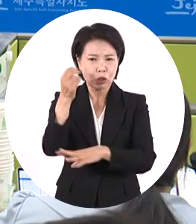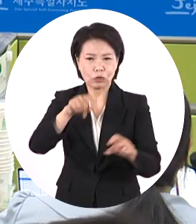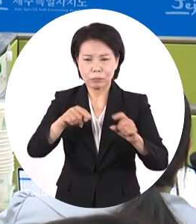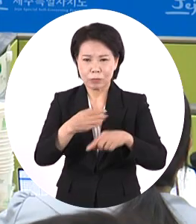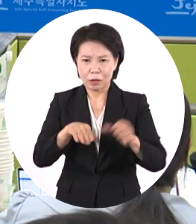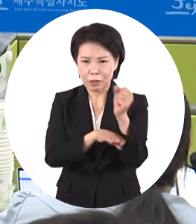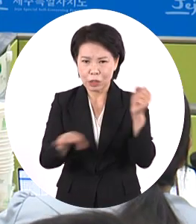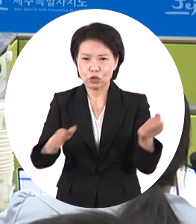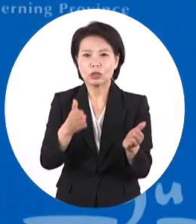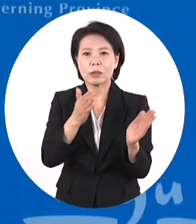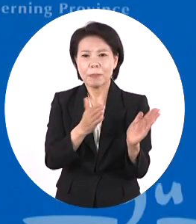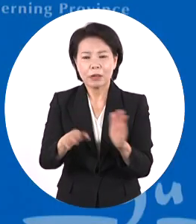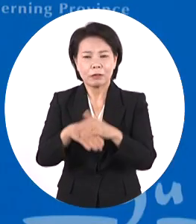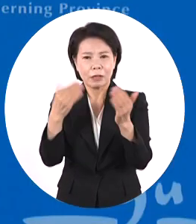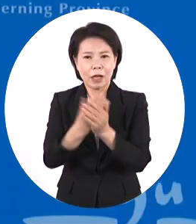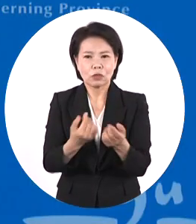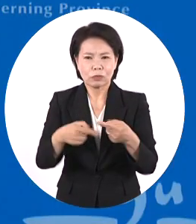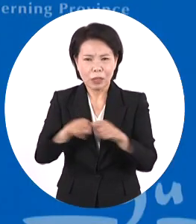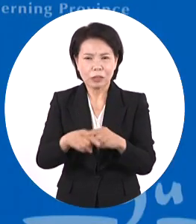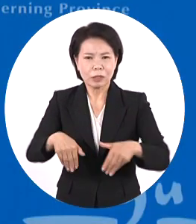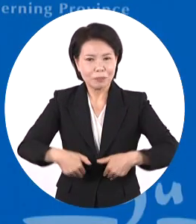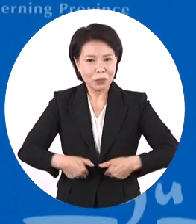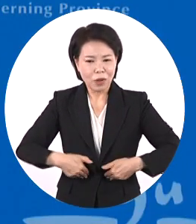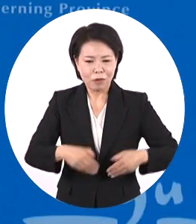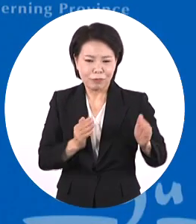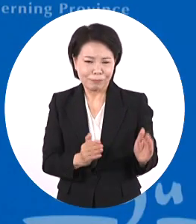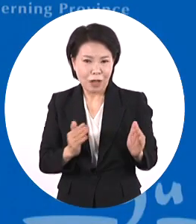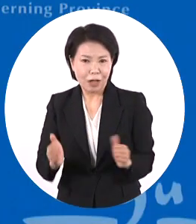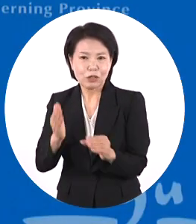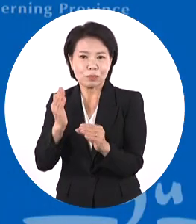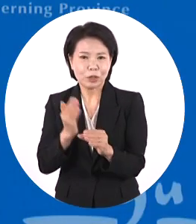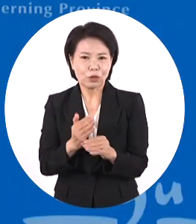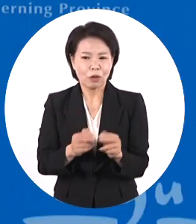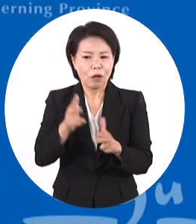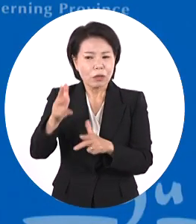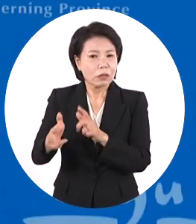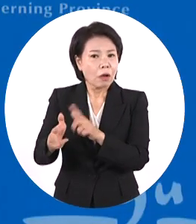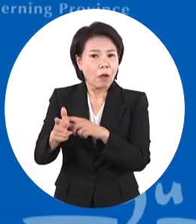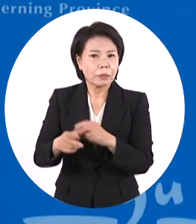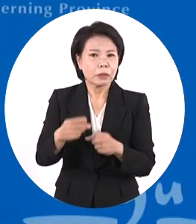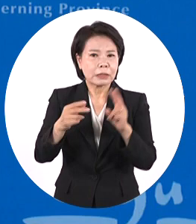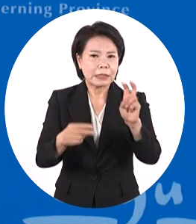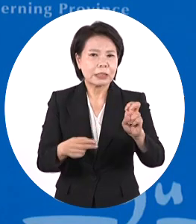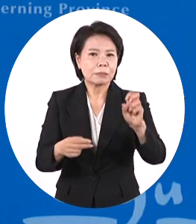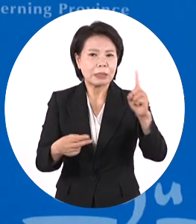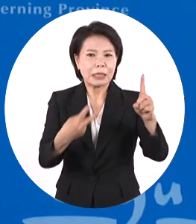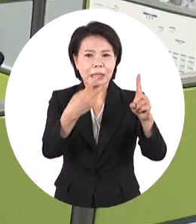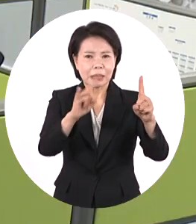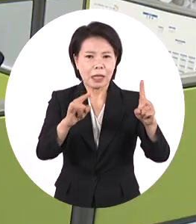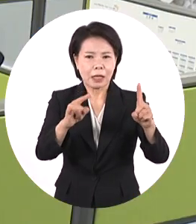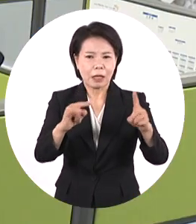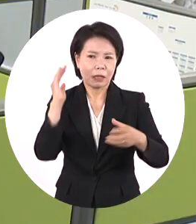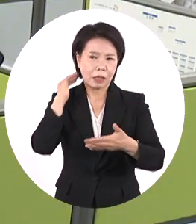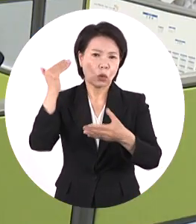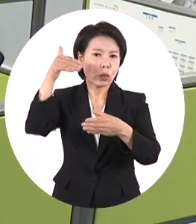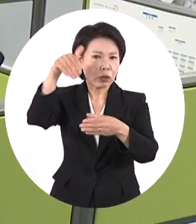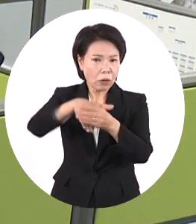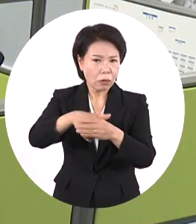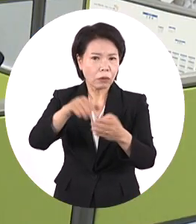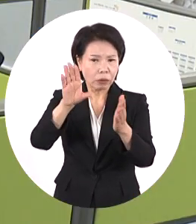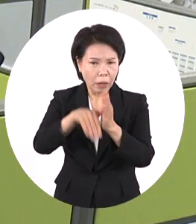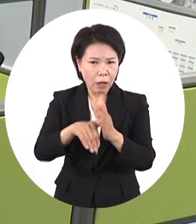기반 지불 방식 설계 등도 함께 준비 중입니다. 이번 사업은 제21대 대선